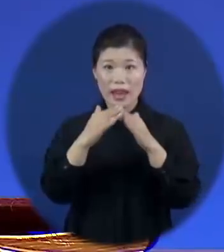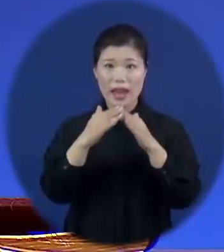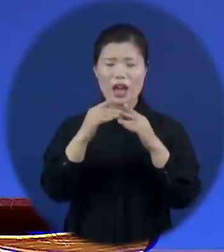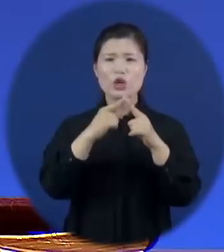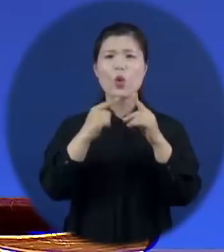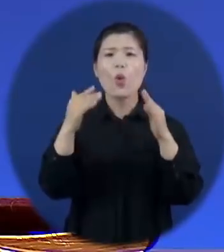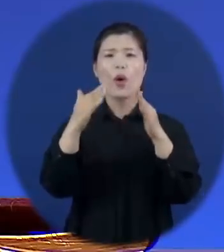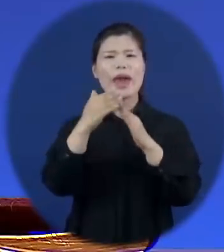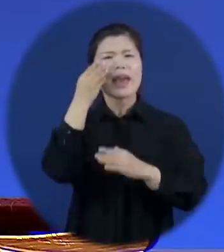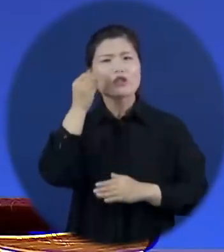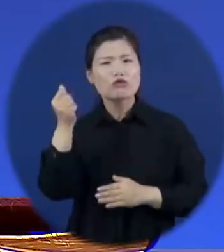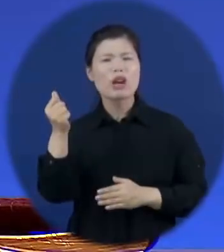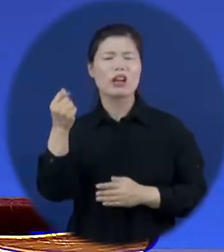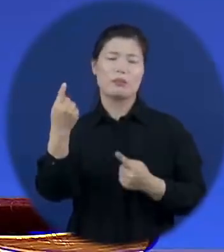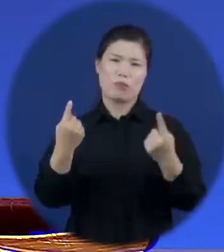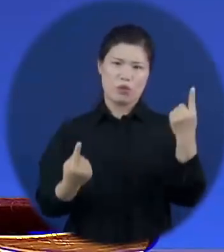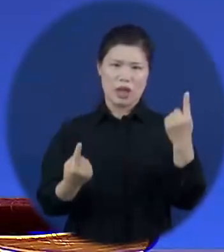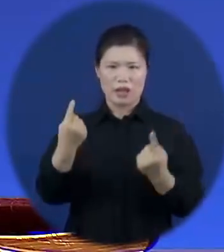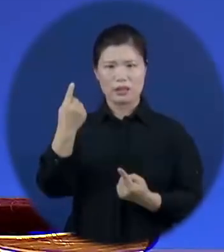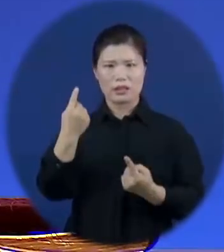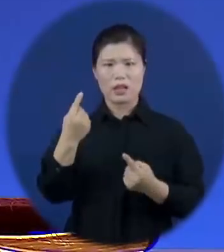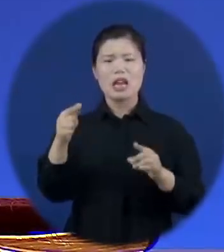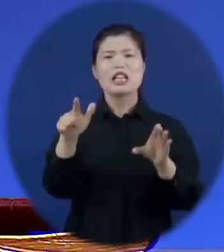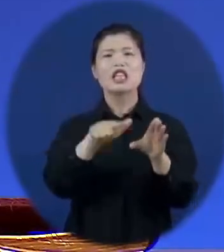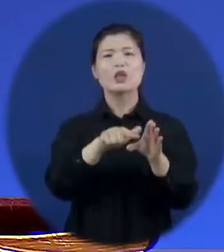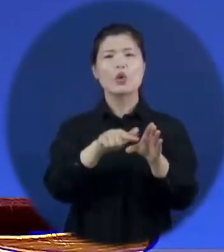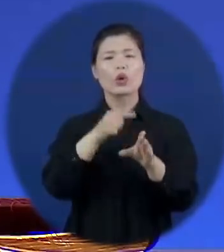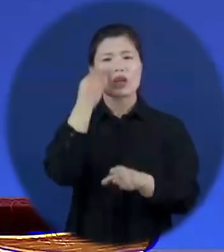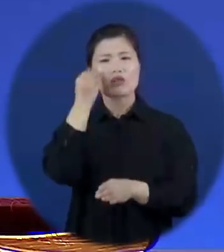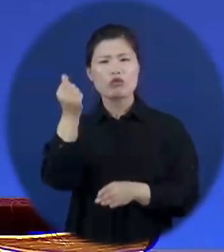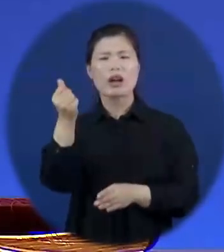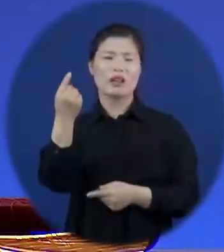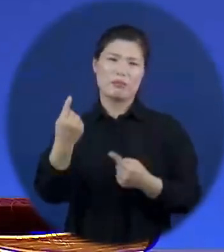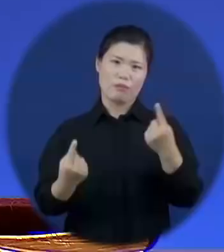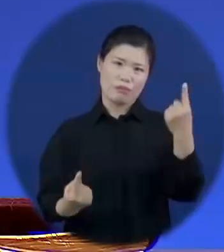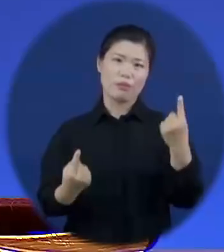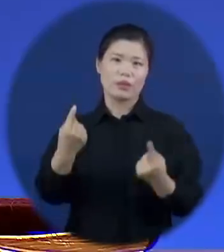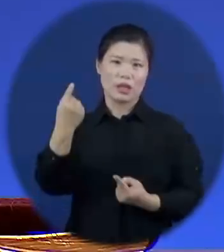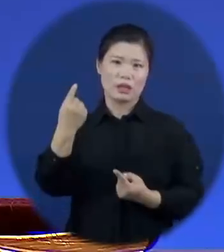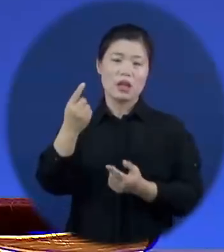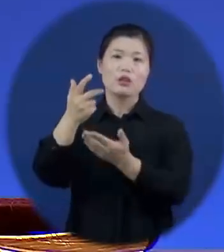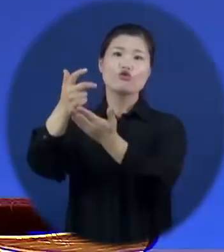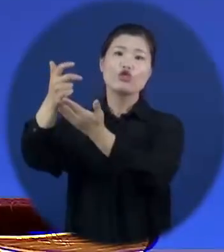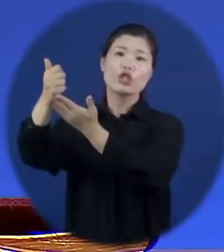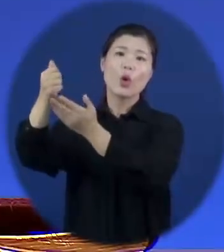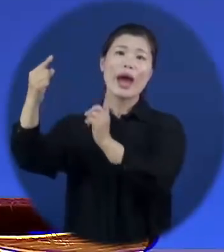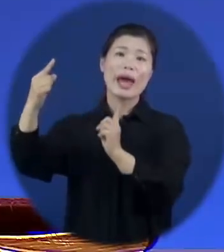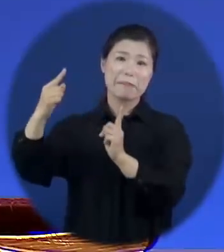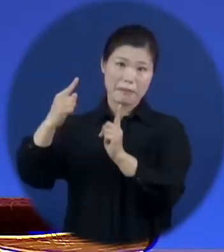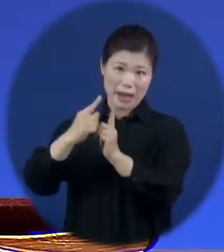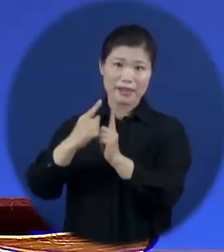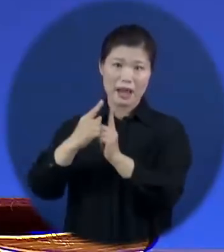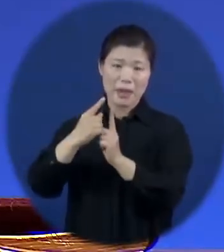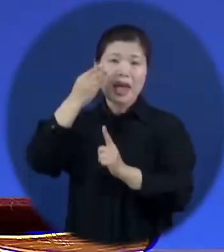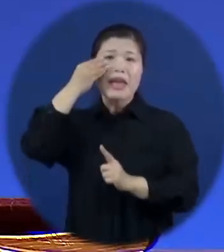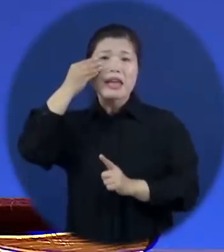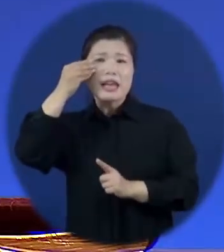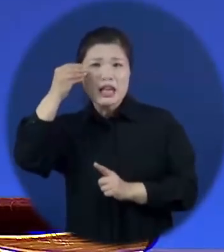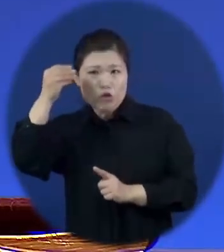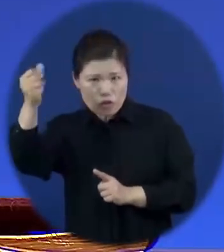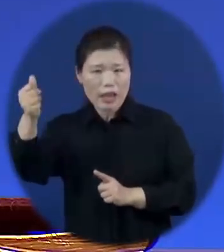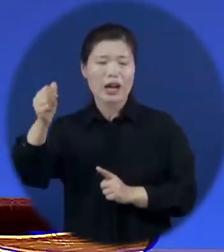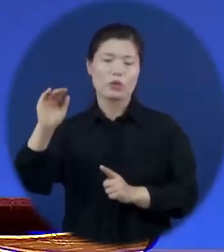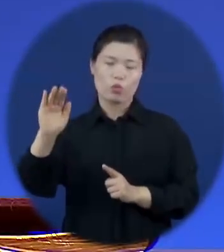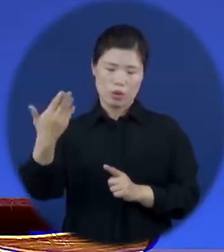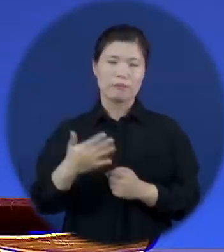교회에 익숙해지기보다는, 기독교에 익숙해지기보다는 주님과의 만남에